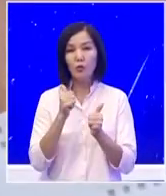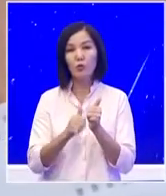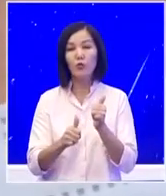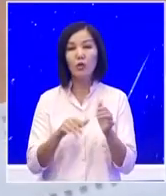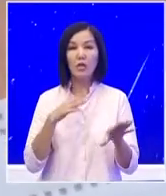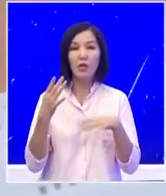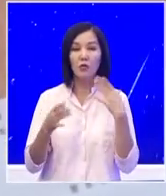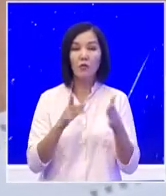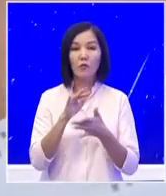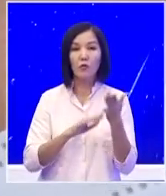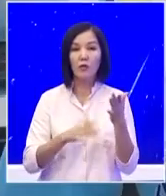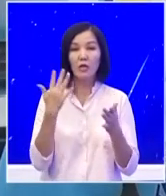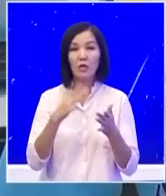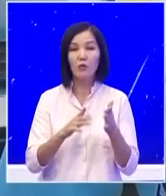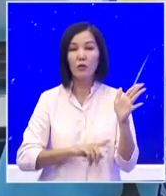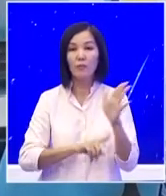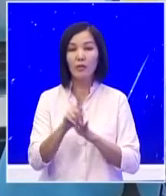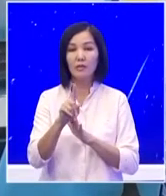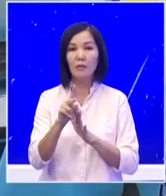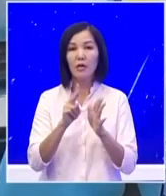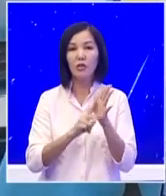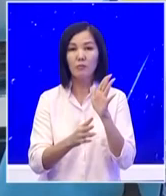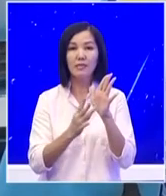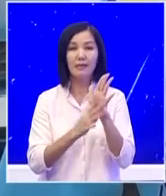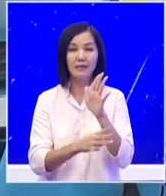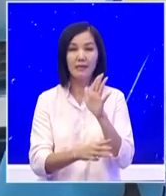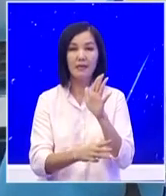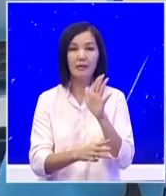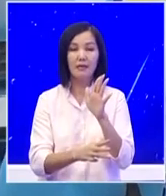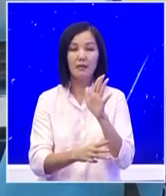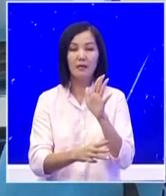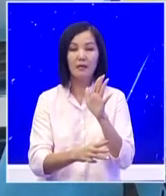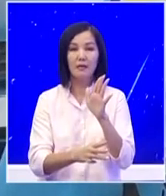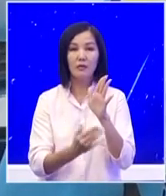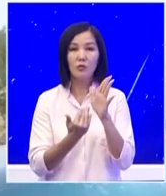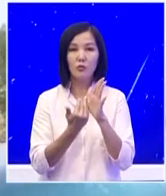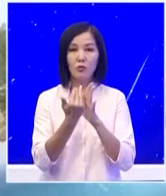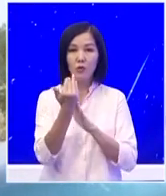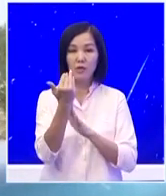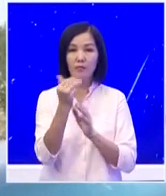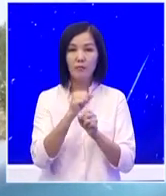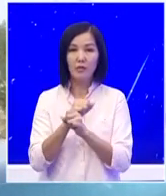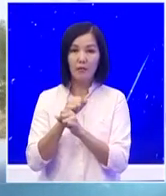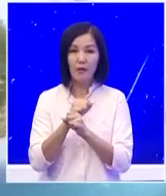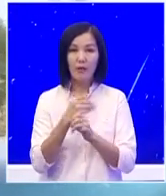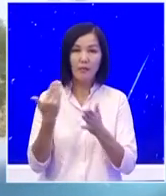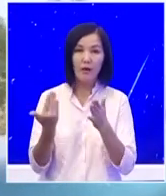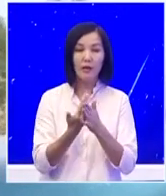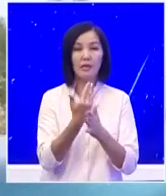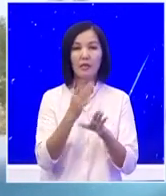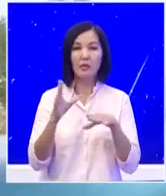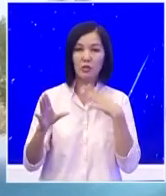атыр. 50-ден басталып, ары қарай уже 70-80, и дене отдыхасы бар. И демалып, потом қайтадан